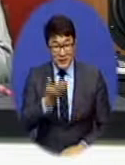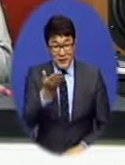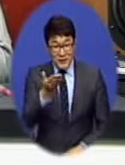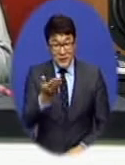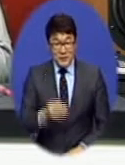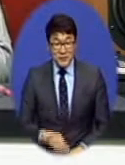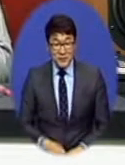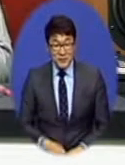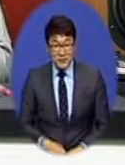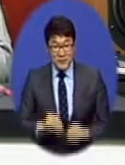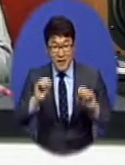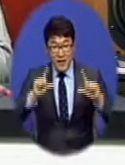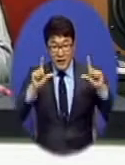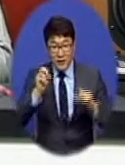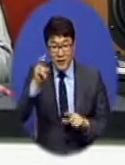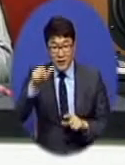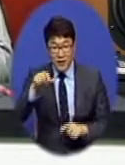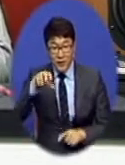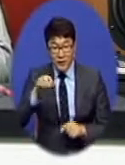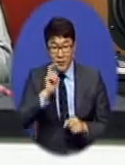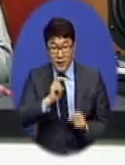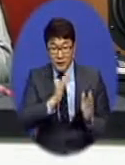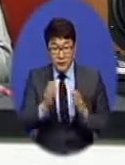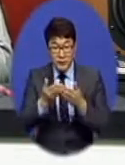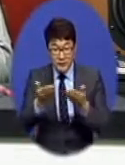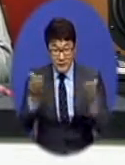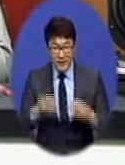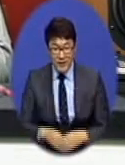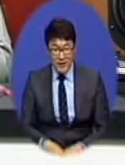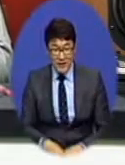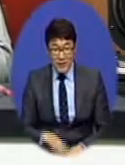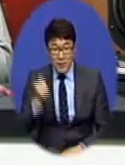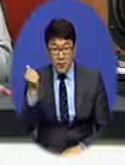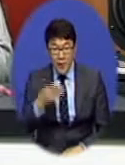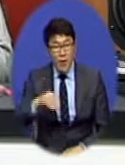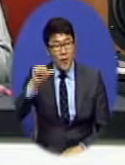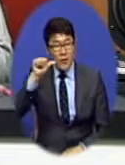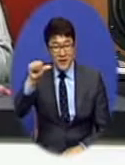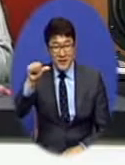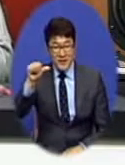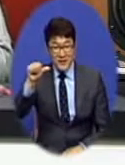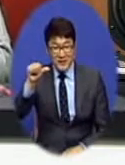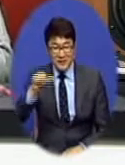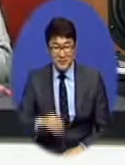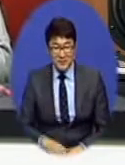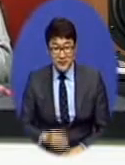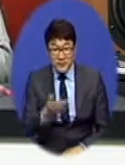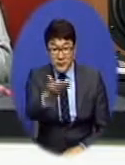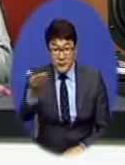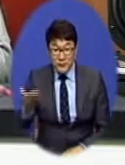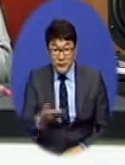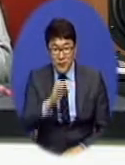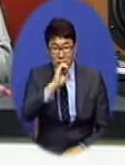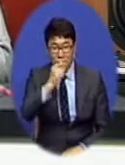반성옥님, 그 안동역에서 저희 먼저 준비할게요. 반성옥님의 번호는 5번이죠? 5번, 5번입니다. 예, 시청자